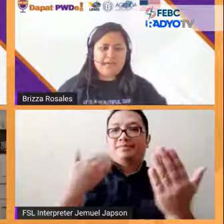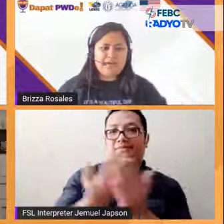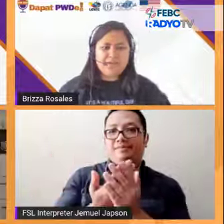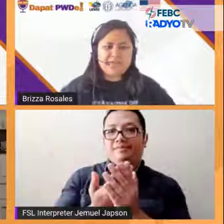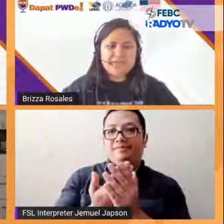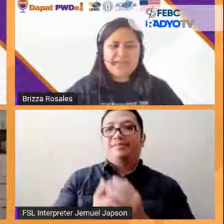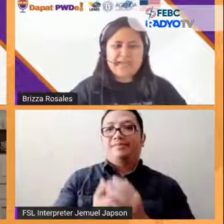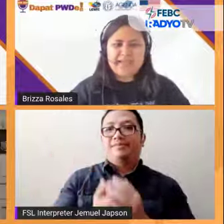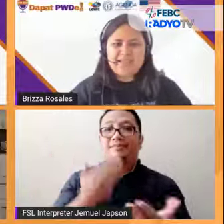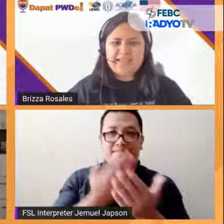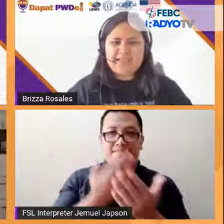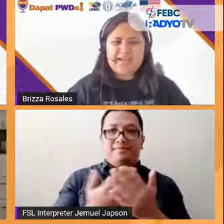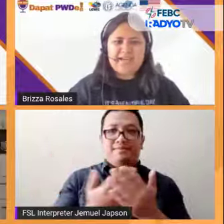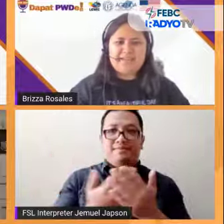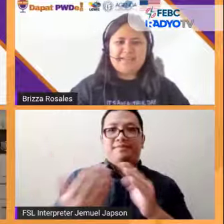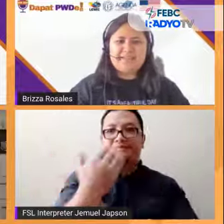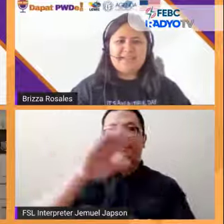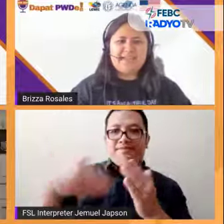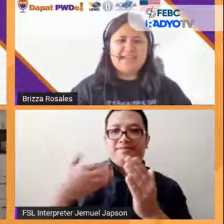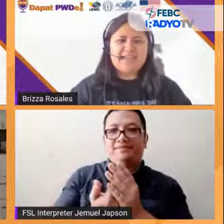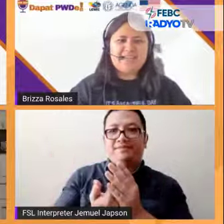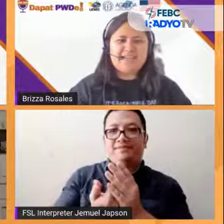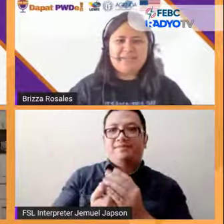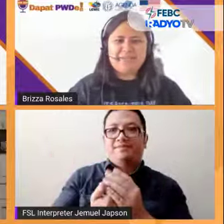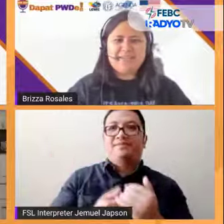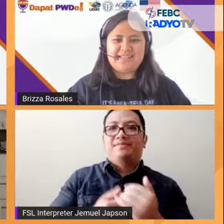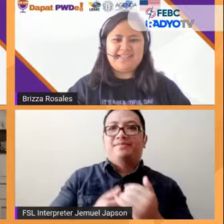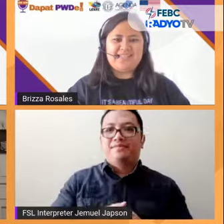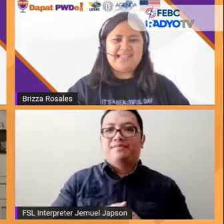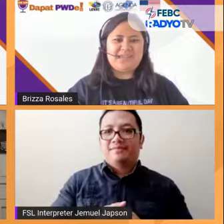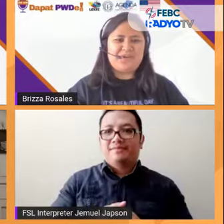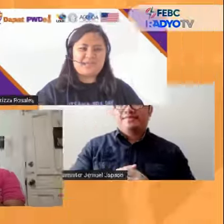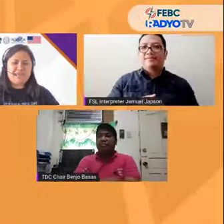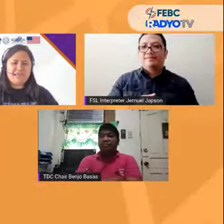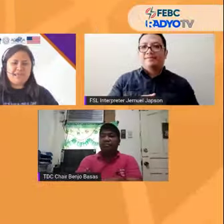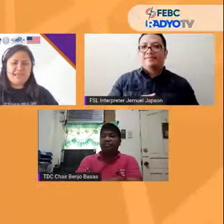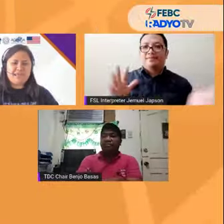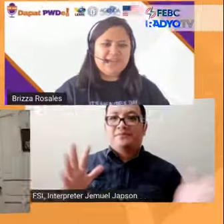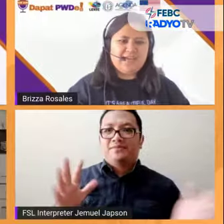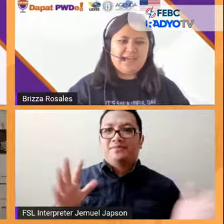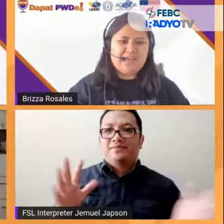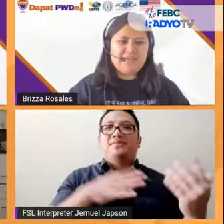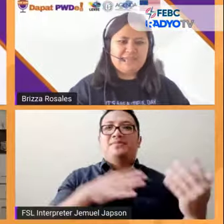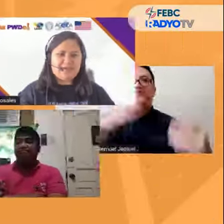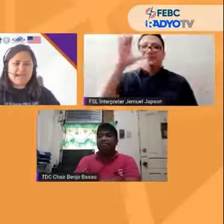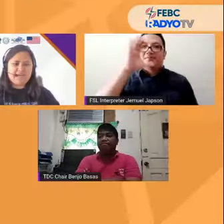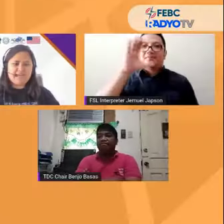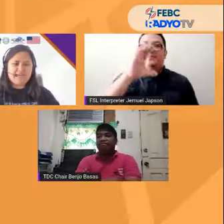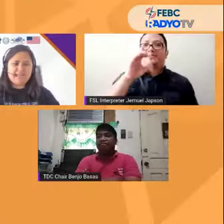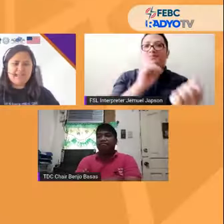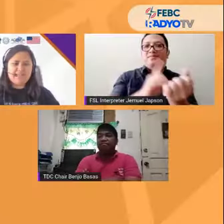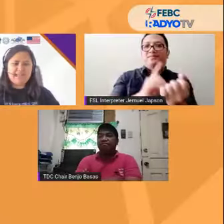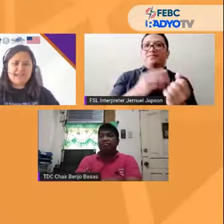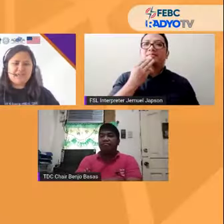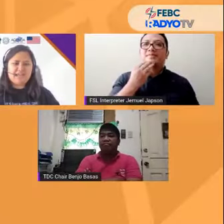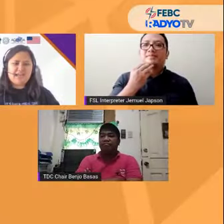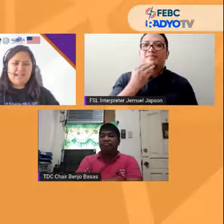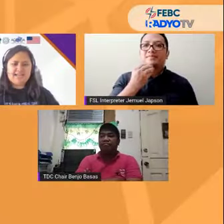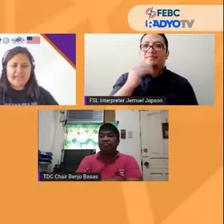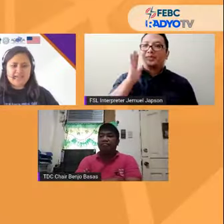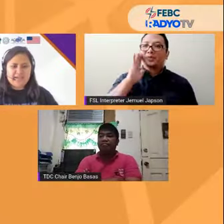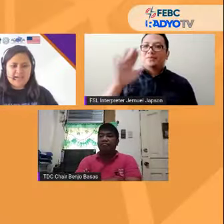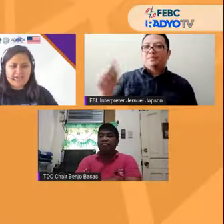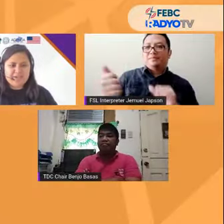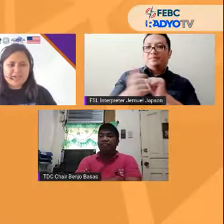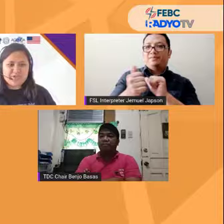Ganda umaga po sa lahat. Teka, hanapin natin si Doc Mau na makakasama din natin ngayon sa